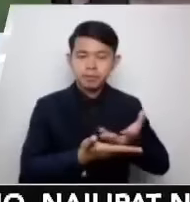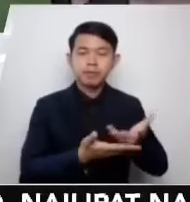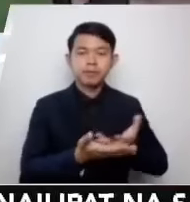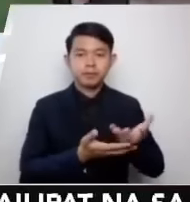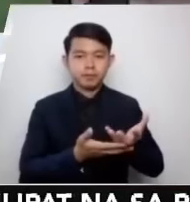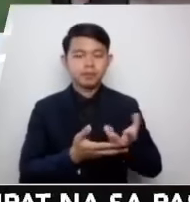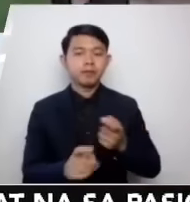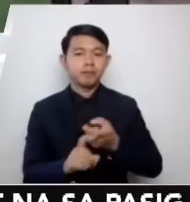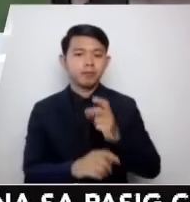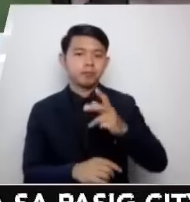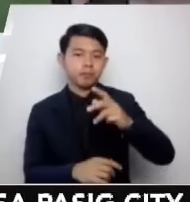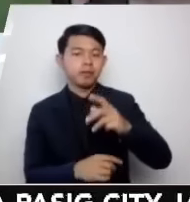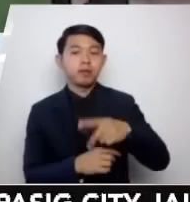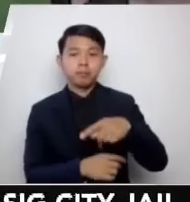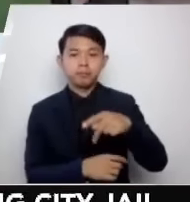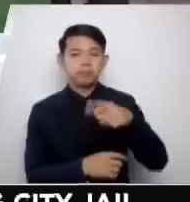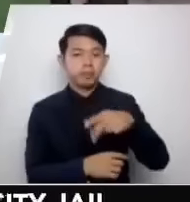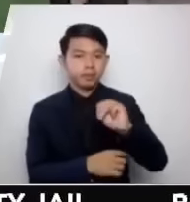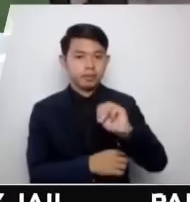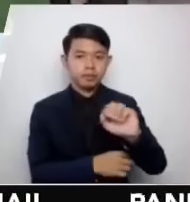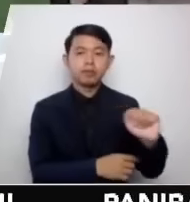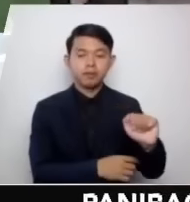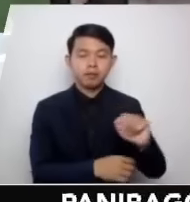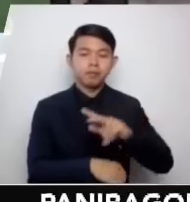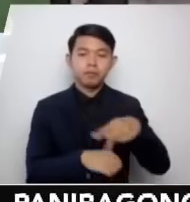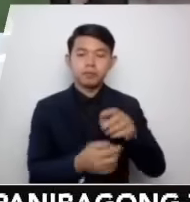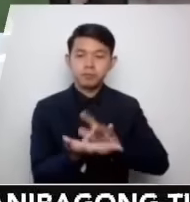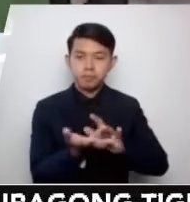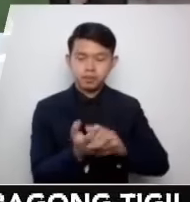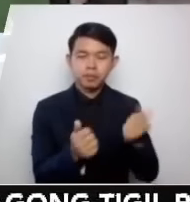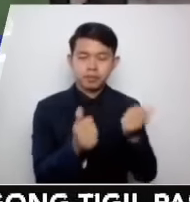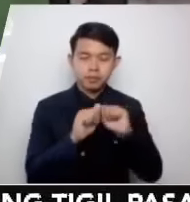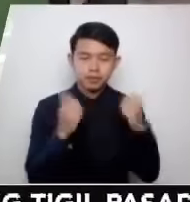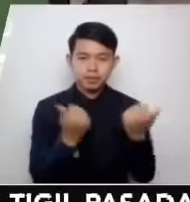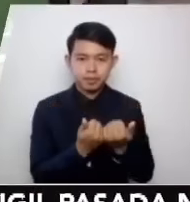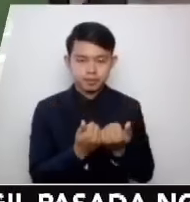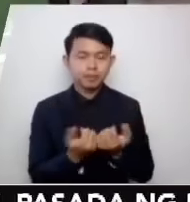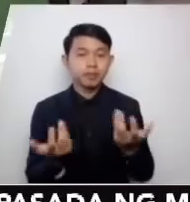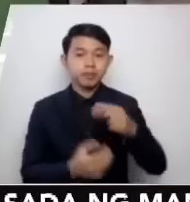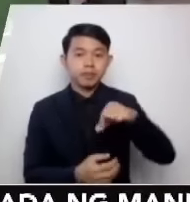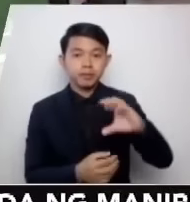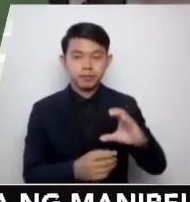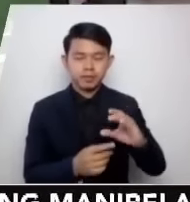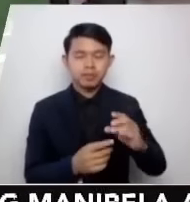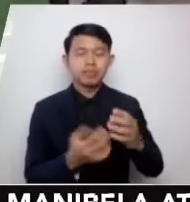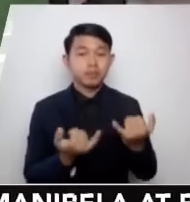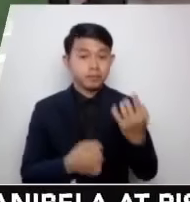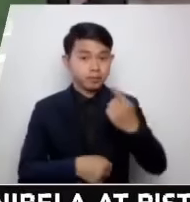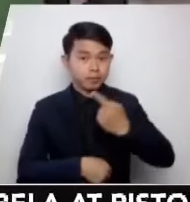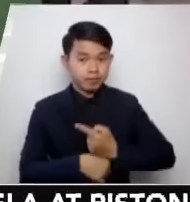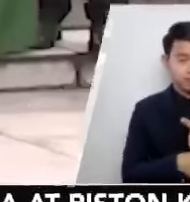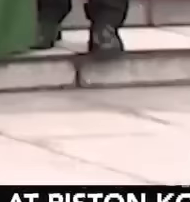sa kanilang tanggapan sa Quezon City simula ngayong araw hanggang sa Biyernes, September